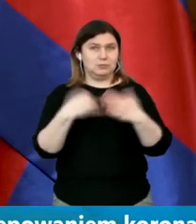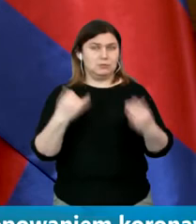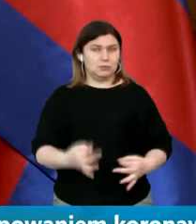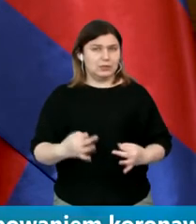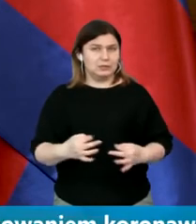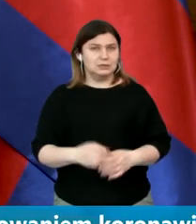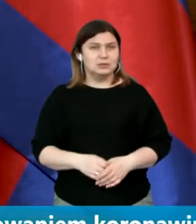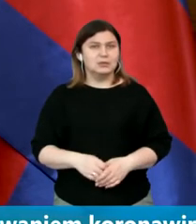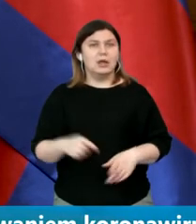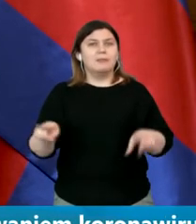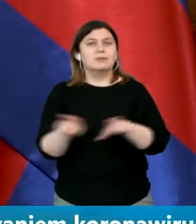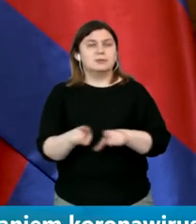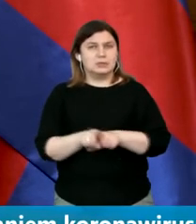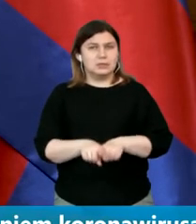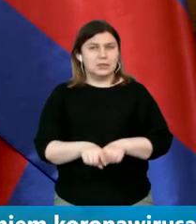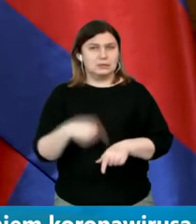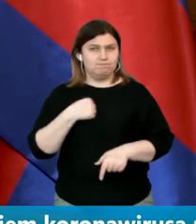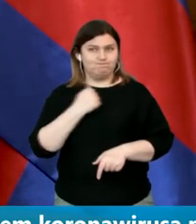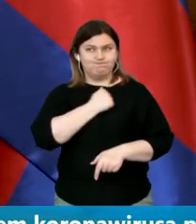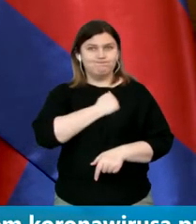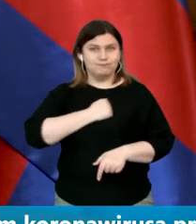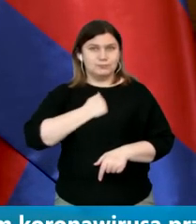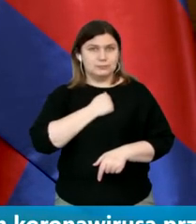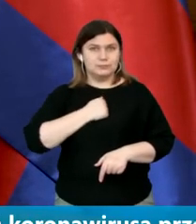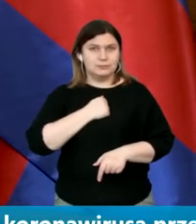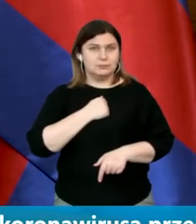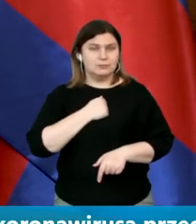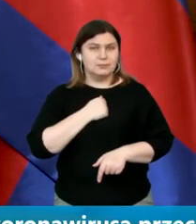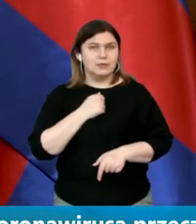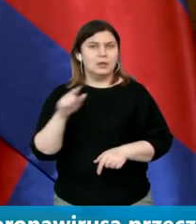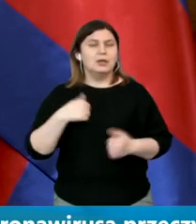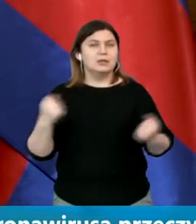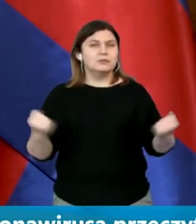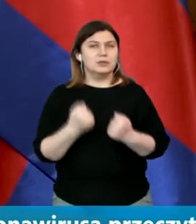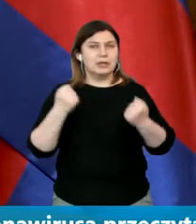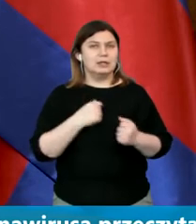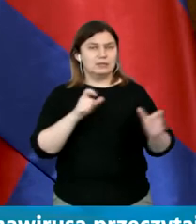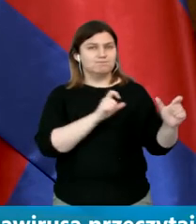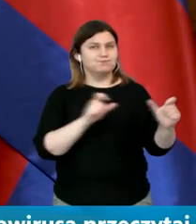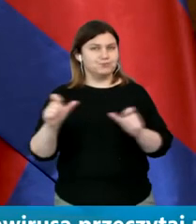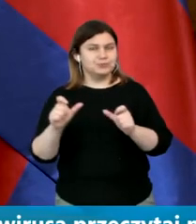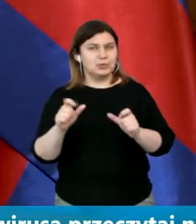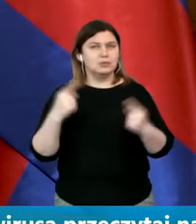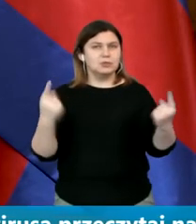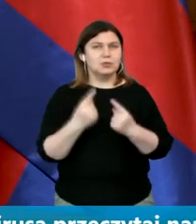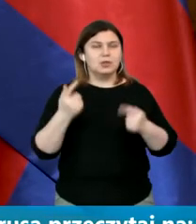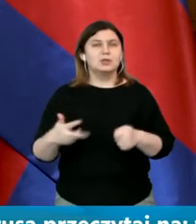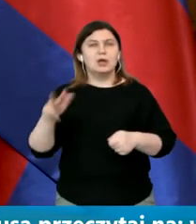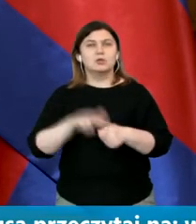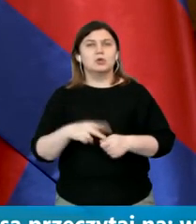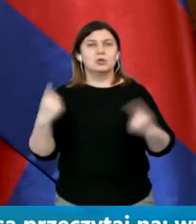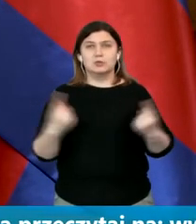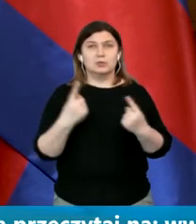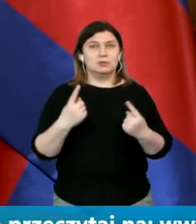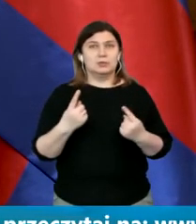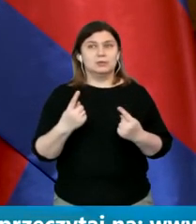Panie Mateuszu, też się tym martwię i staram się kontrolować tę sytuację. Niestety niektóre sytuacje wymykają się